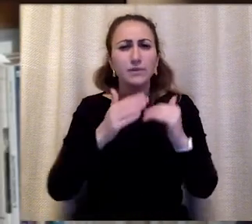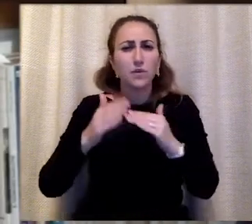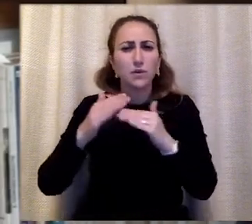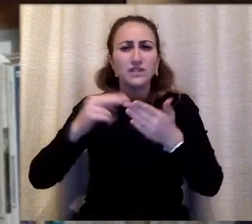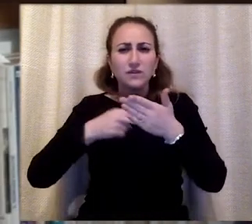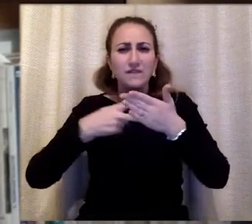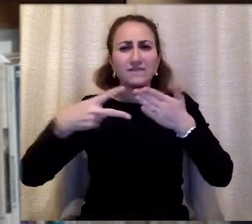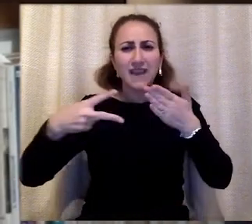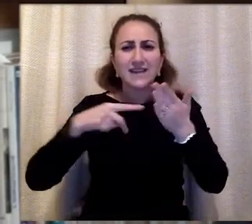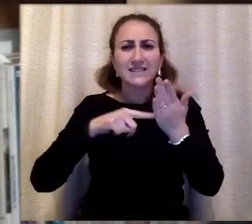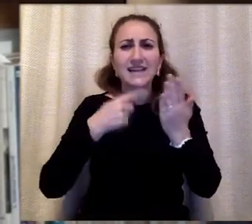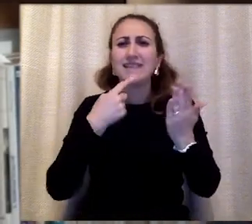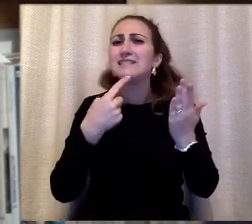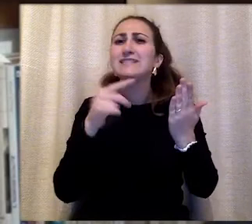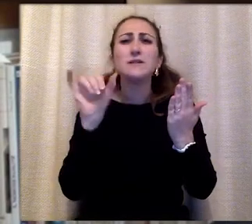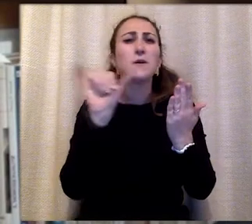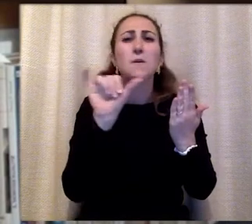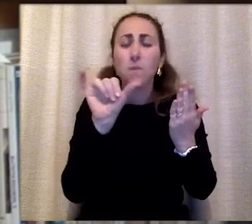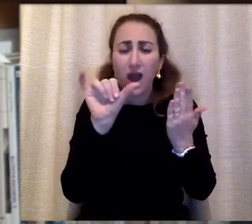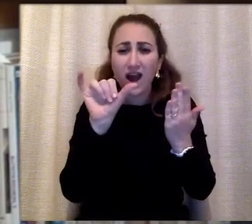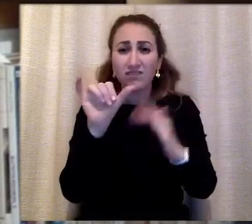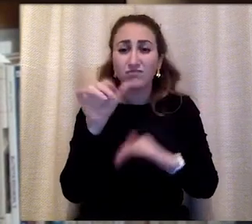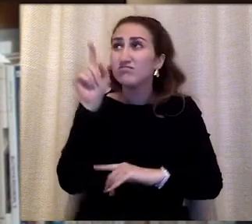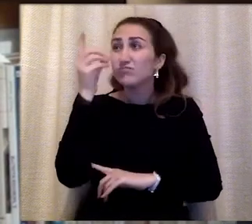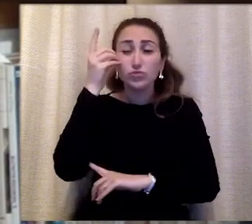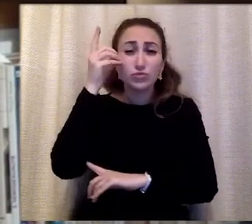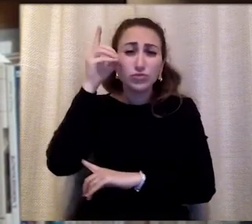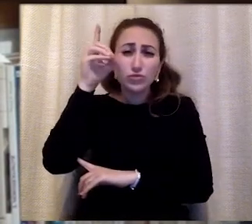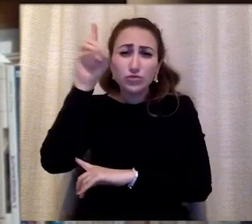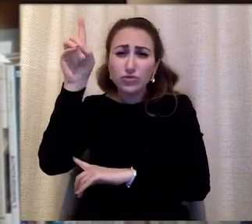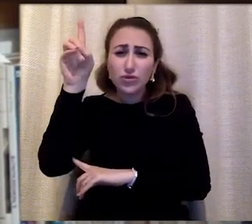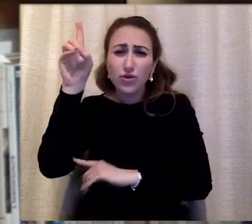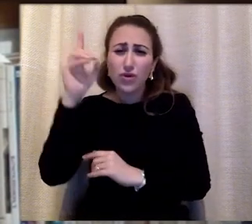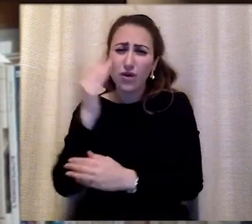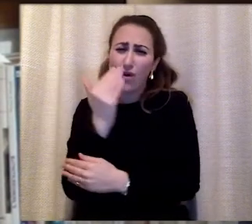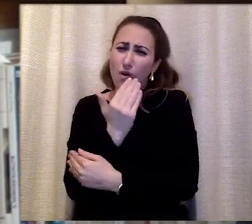console de toutes nos afflictions.